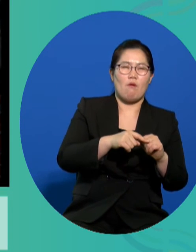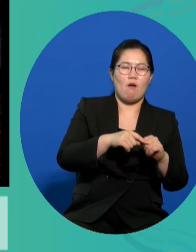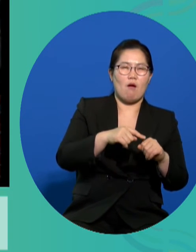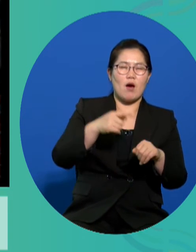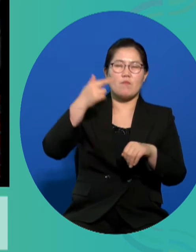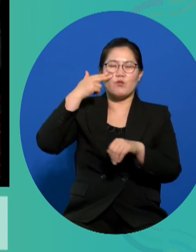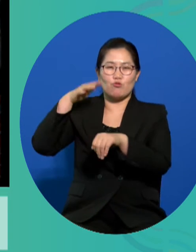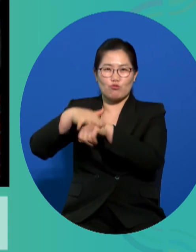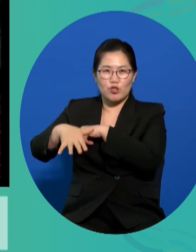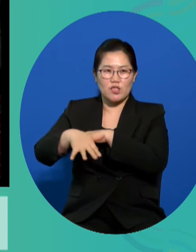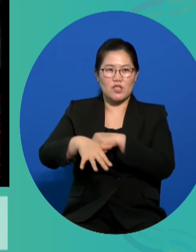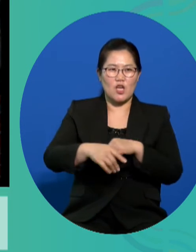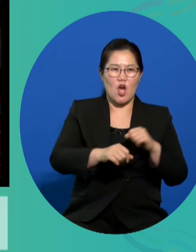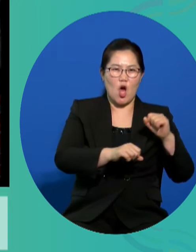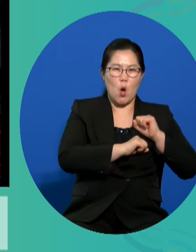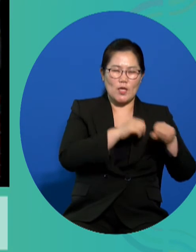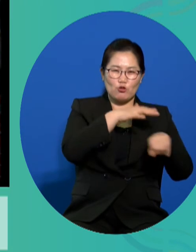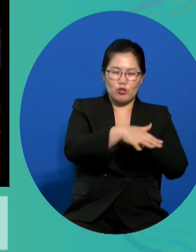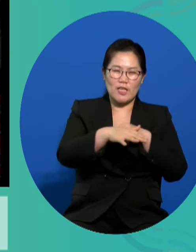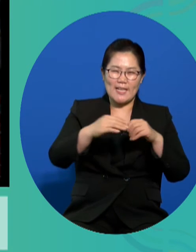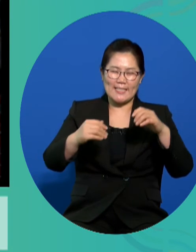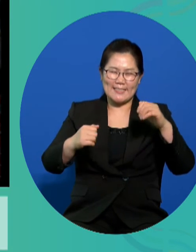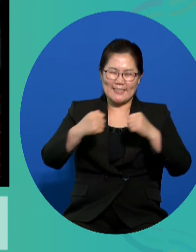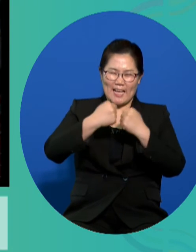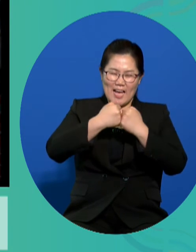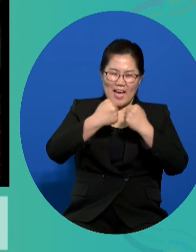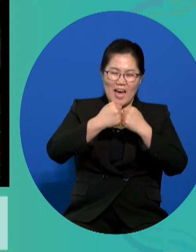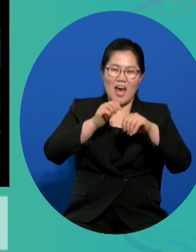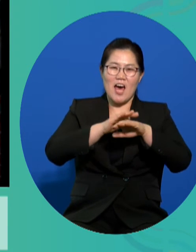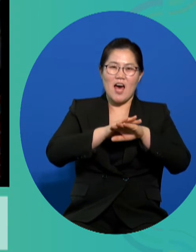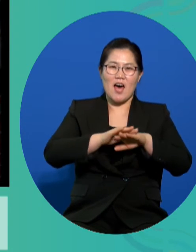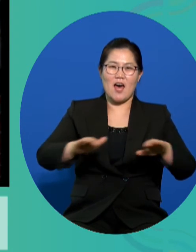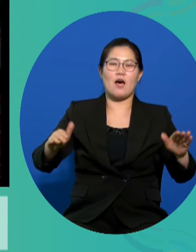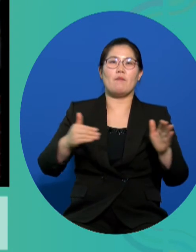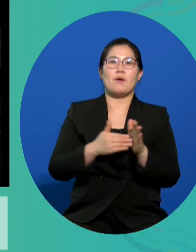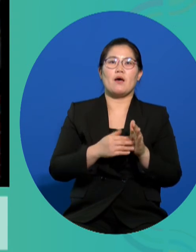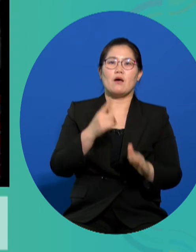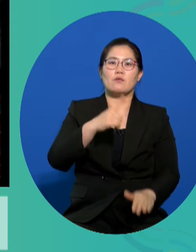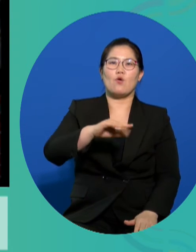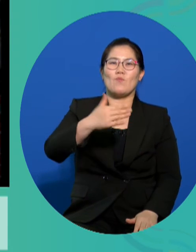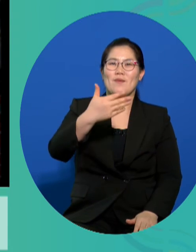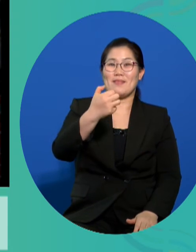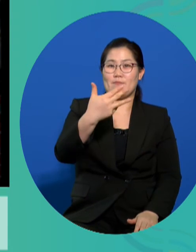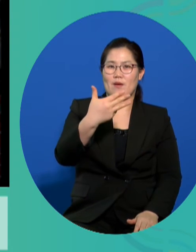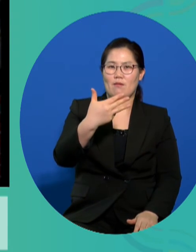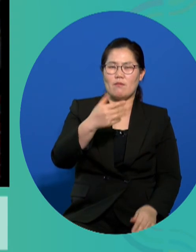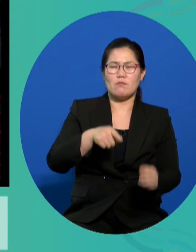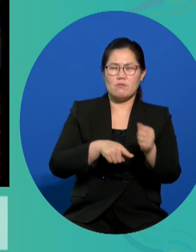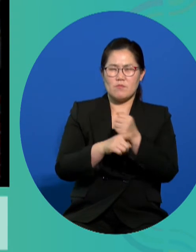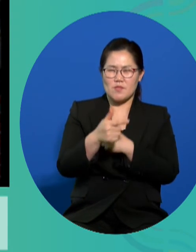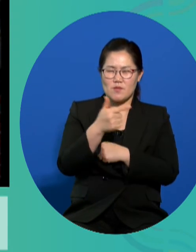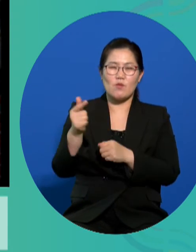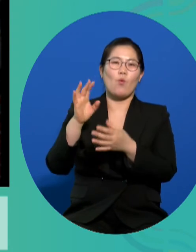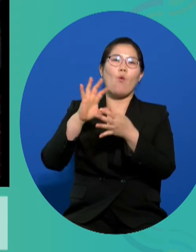여러분들. 어마어마한 가치를 가지고 있는 게 88 올림픽입니다. 그것처럼 이